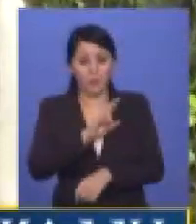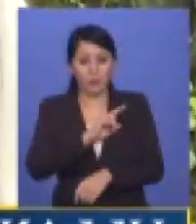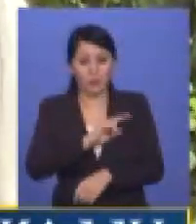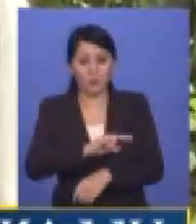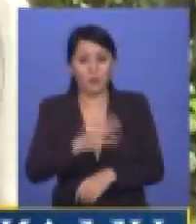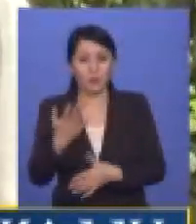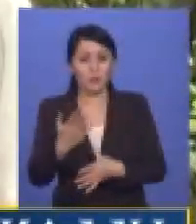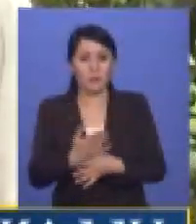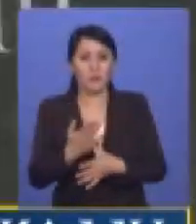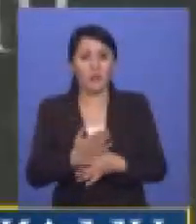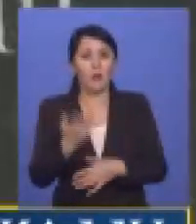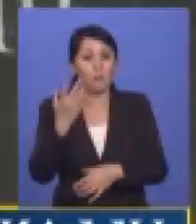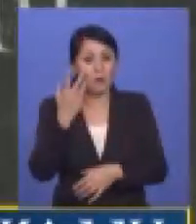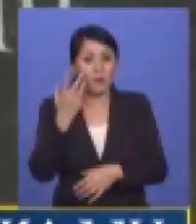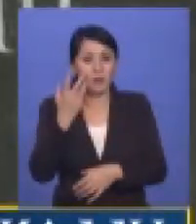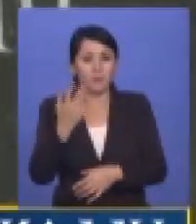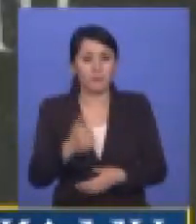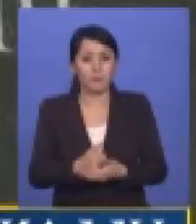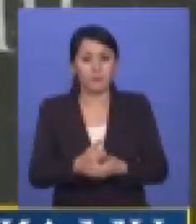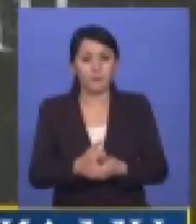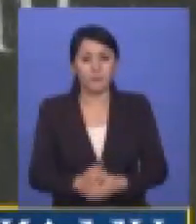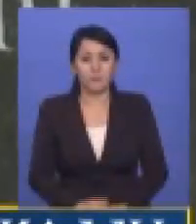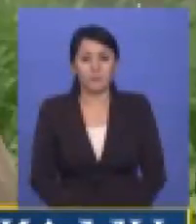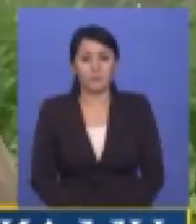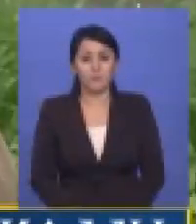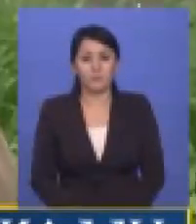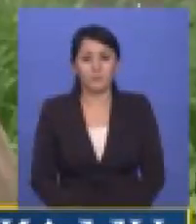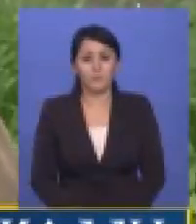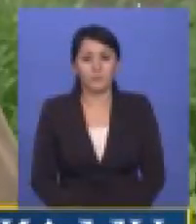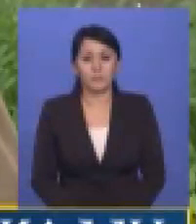бірақ көмек беруден ешқашан бас тартпайтын еді, дейді қызы.